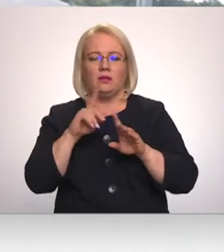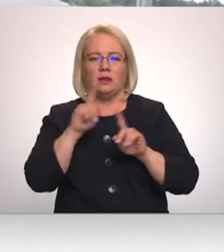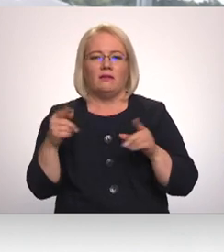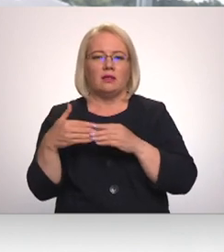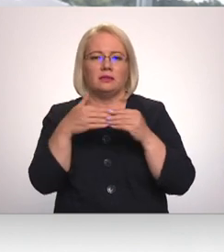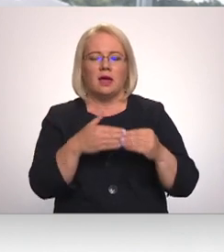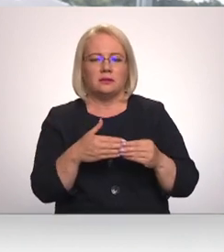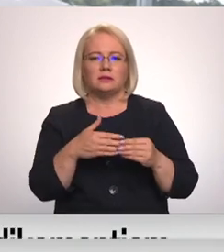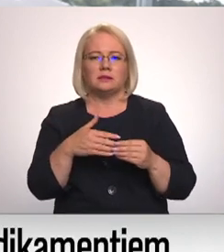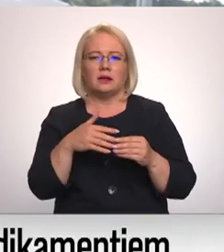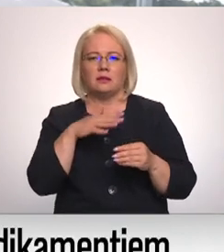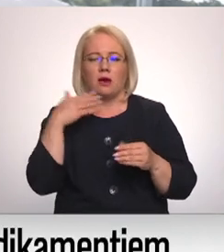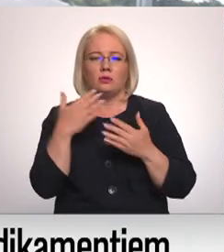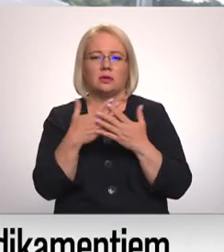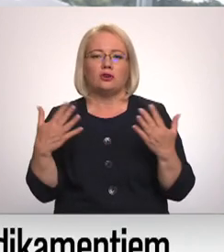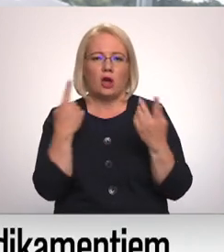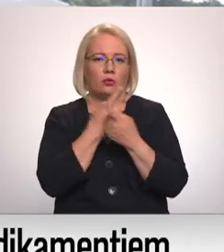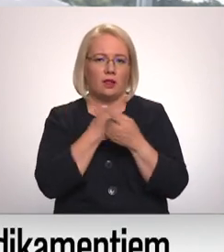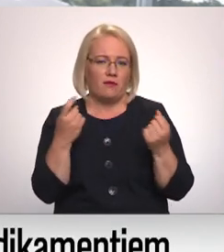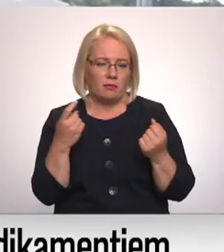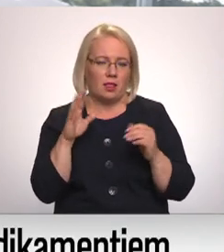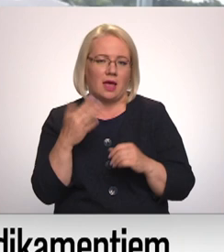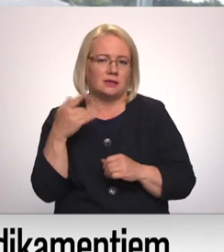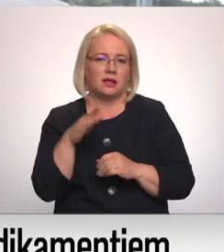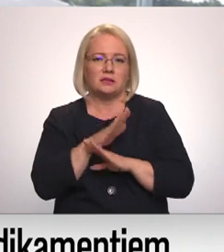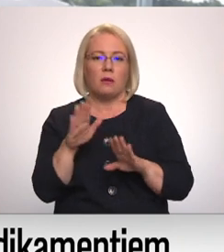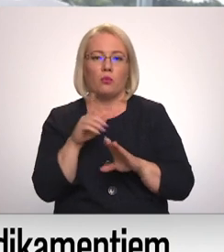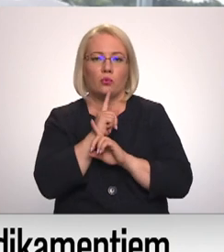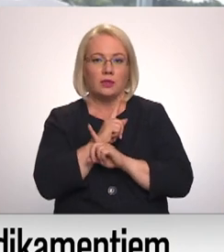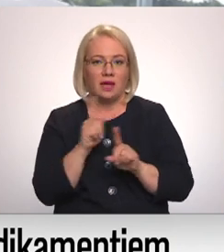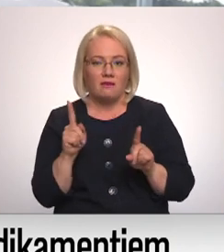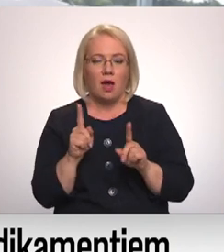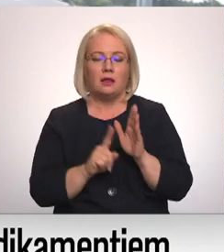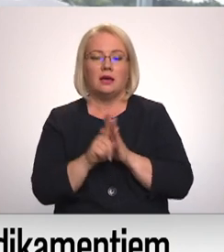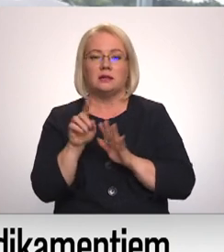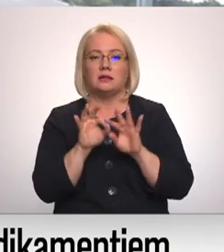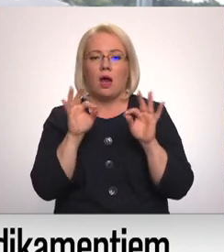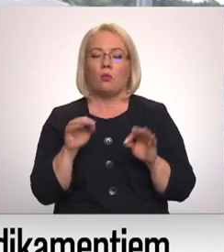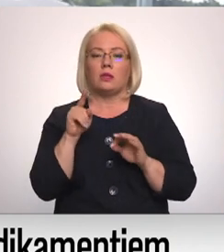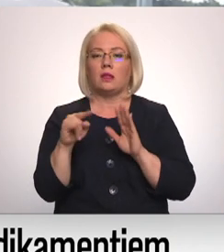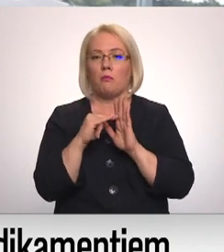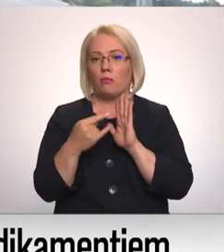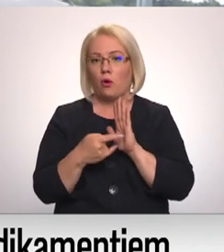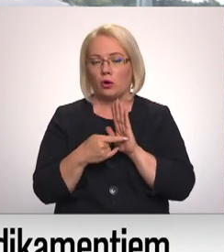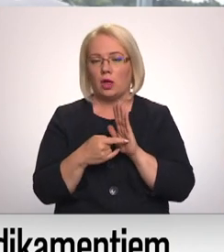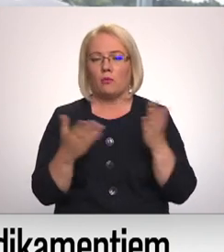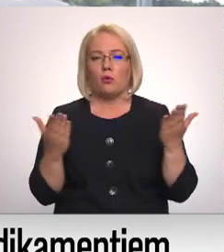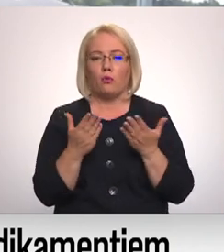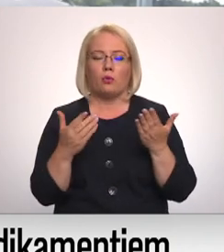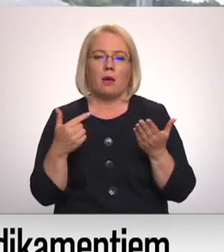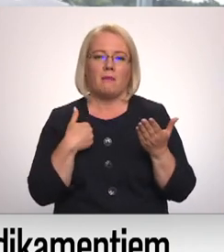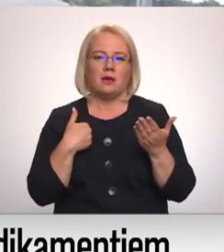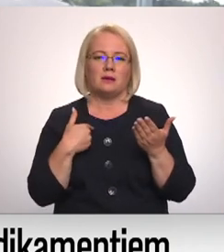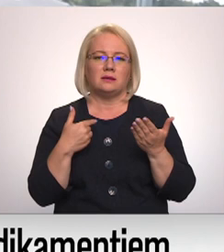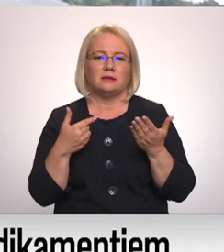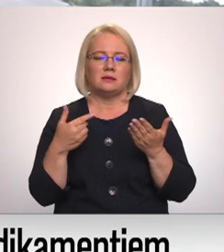nes ļoti daudz dažādu informāciju. Un sākot ar tiem projektiem, kuriem mēs piedalījāmies